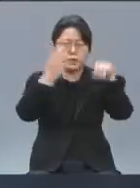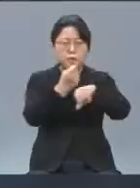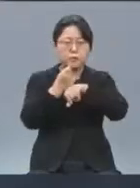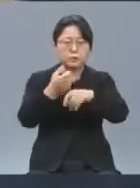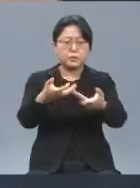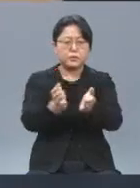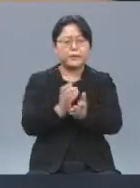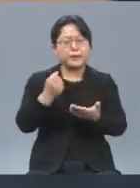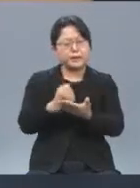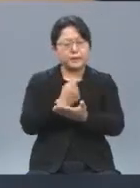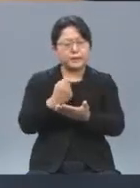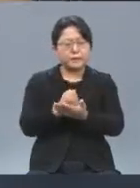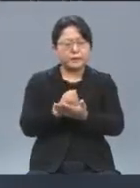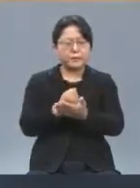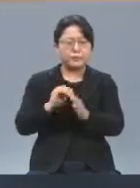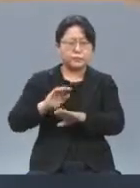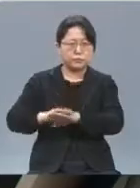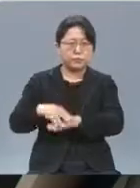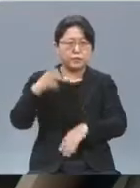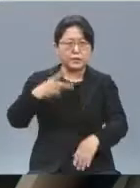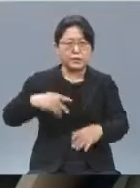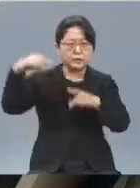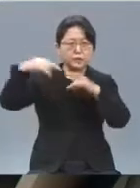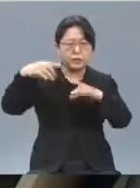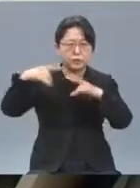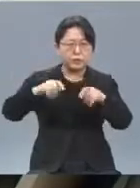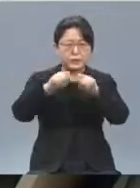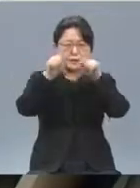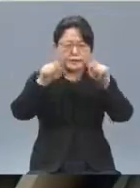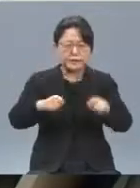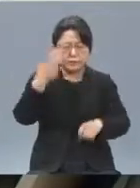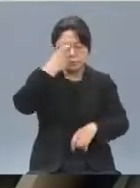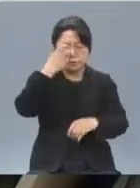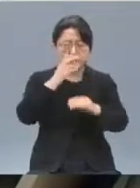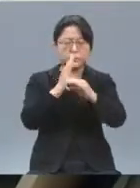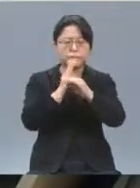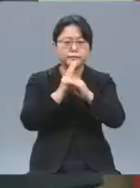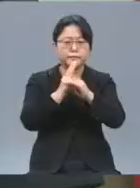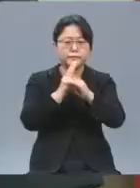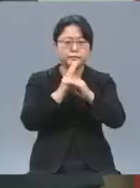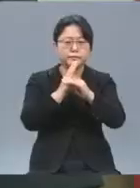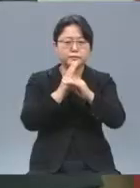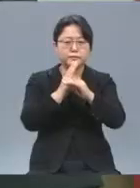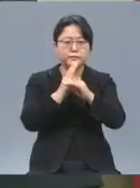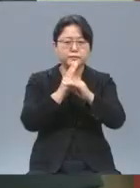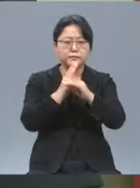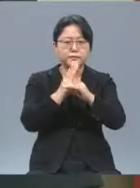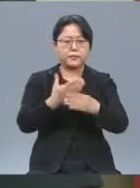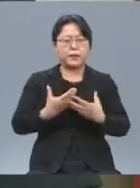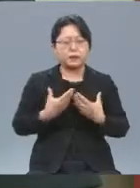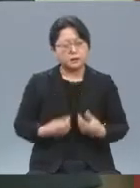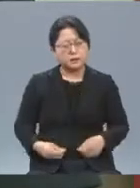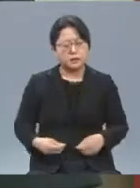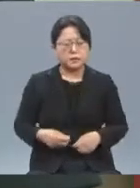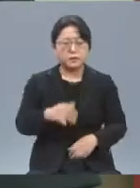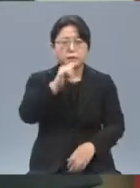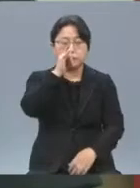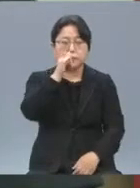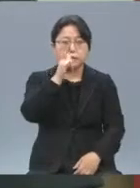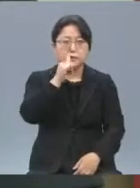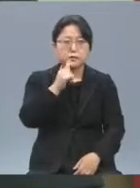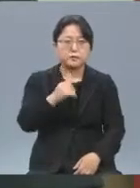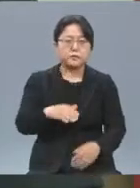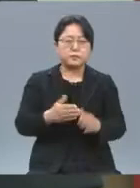연구진은 아쉬움을 뒤로하고 다시 교신 시스템을 점검하고 있습니다. 그래서 좀 김빠지는 부분도 없지 않아